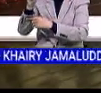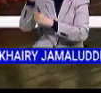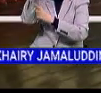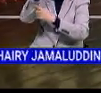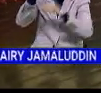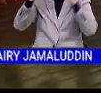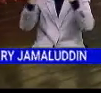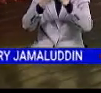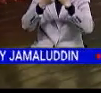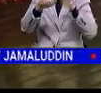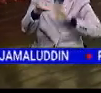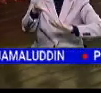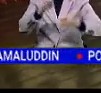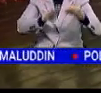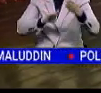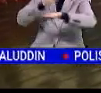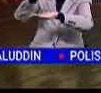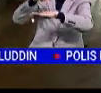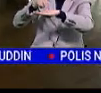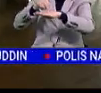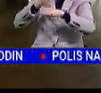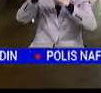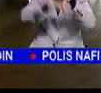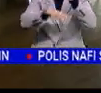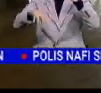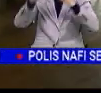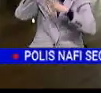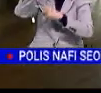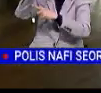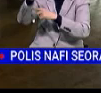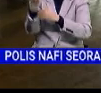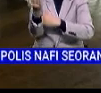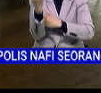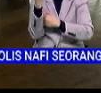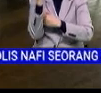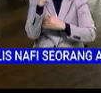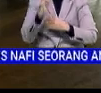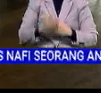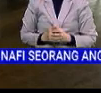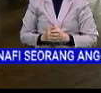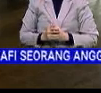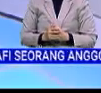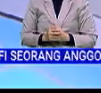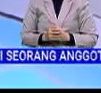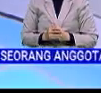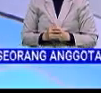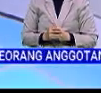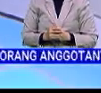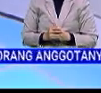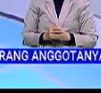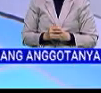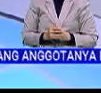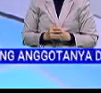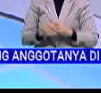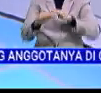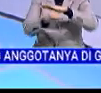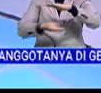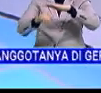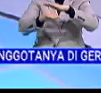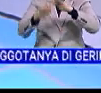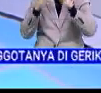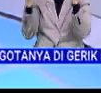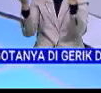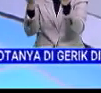Seni Silat Gayung Malaysia Kebangsaan Cawangan Putrajaya pagi tadi. Pengasas